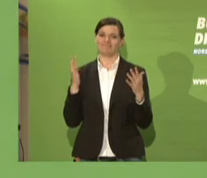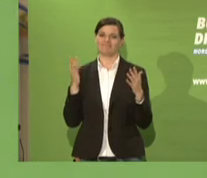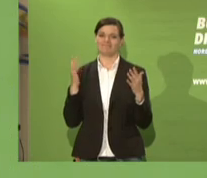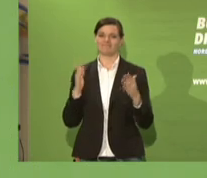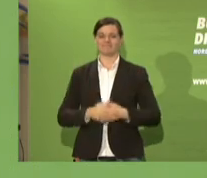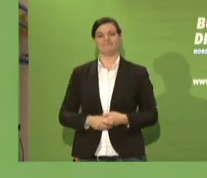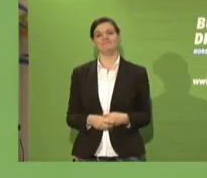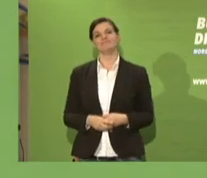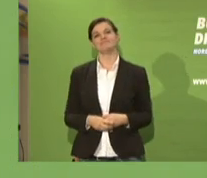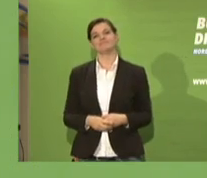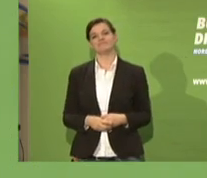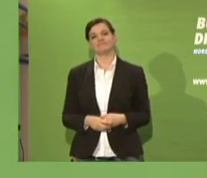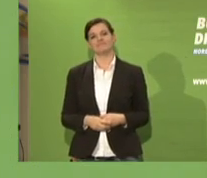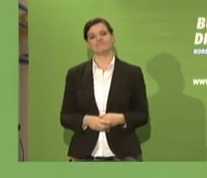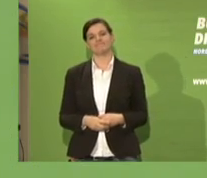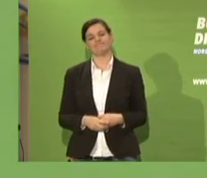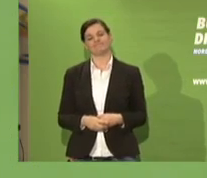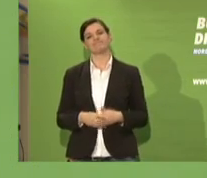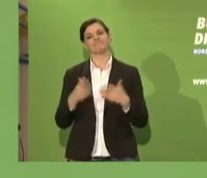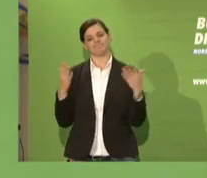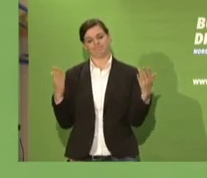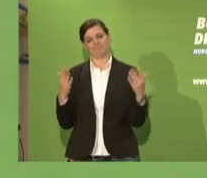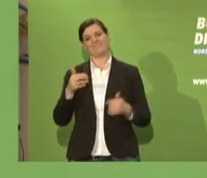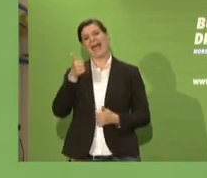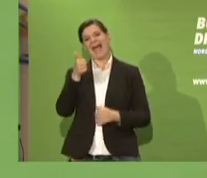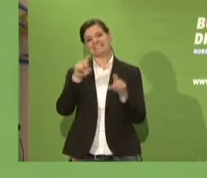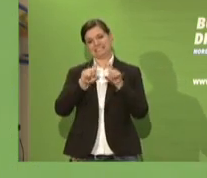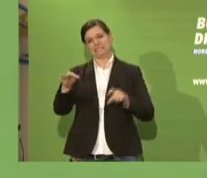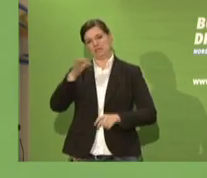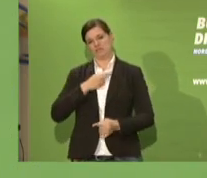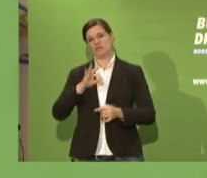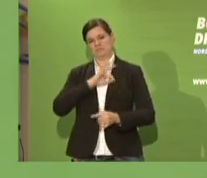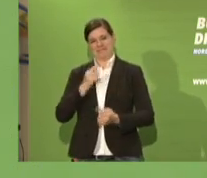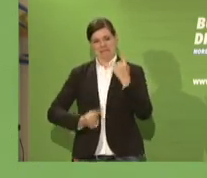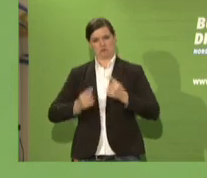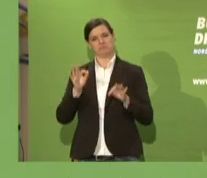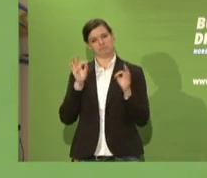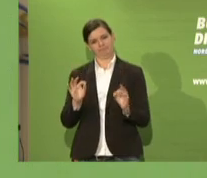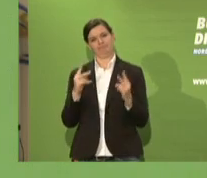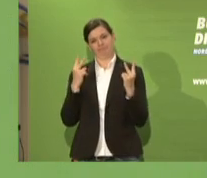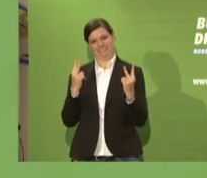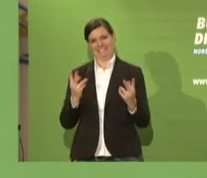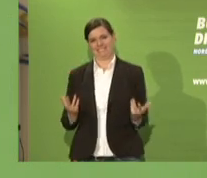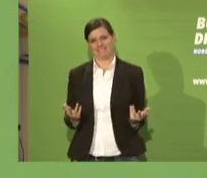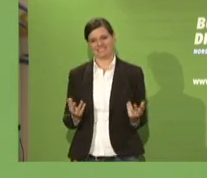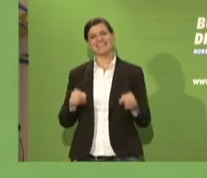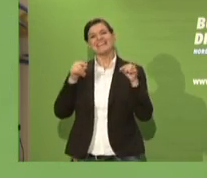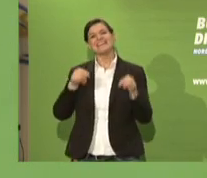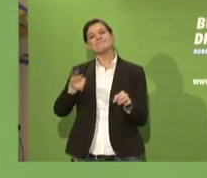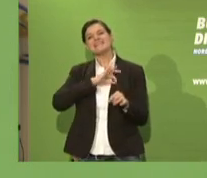Und eins ist für uns Grüne dabei ganz klar. Diese Partei steht als